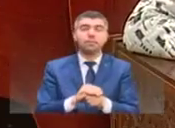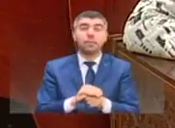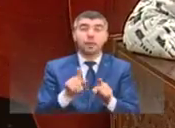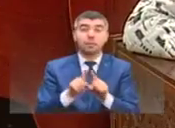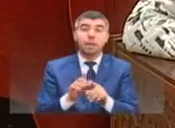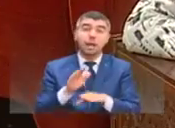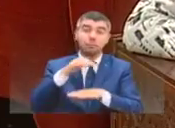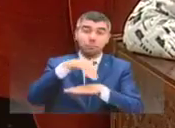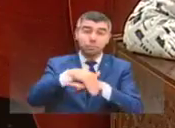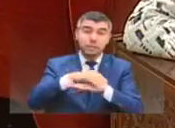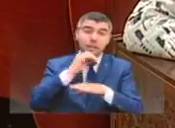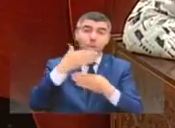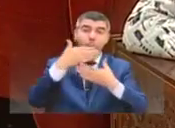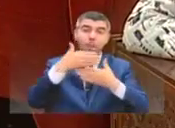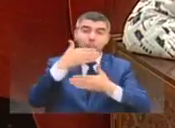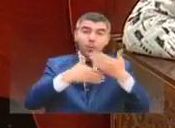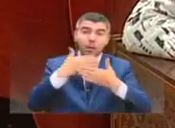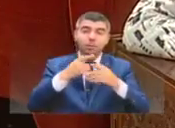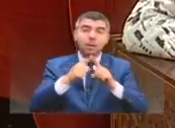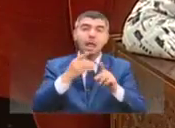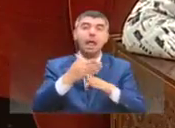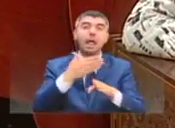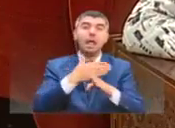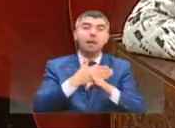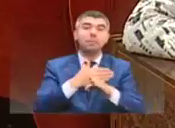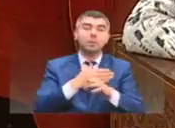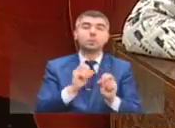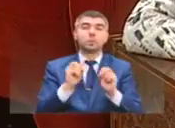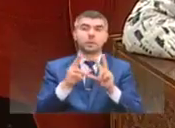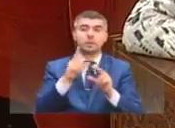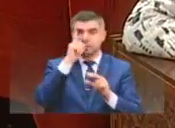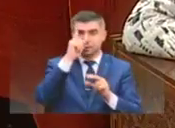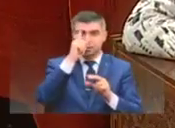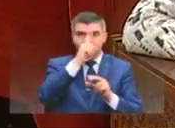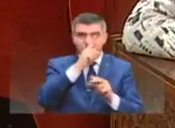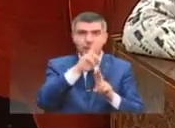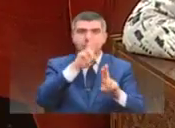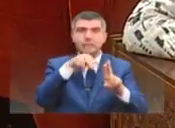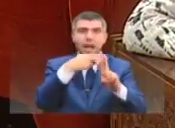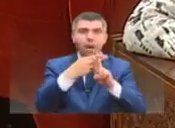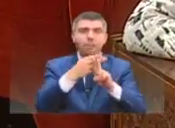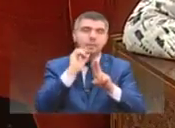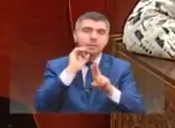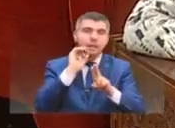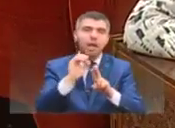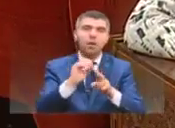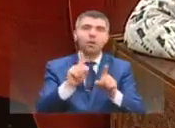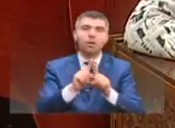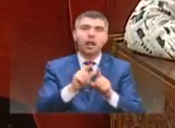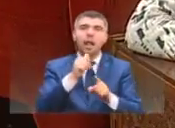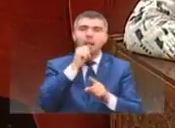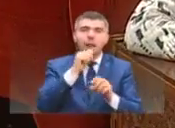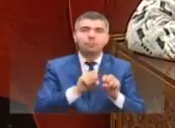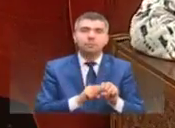عليه شخصيا وخرجناه قبل الوقت اللي قد يشكل اجابه شامله لمشكل الماء الصالح للشرب بمنطقه زاغورة. ولكن رايت ما